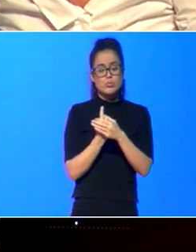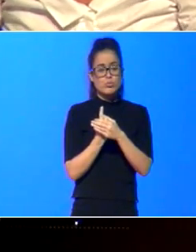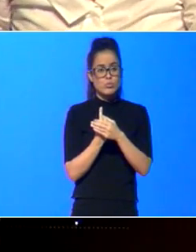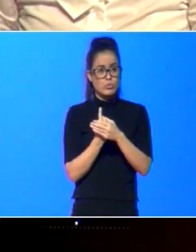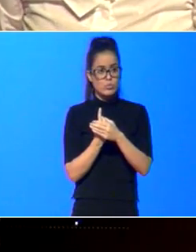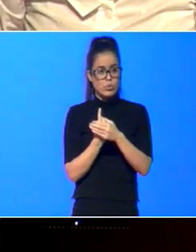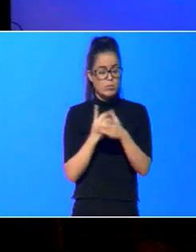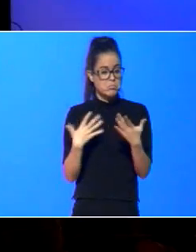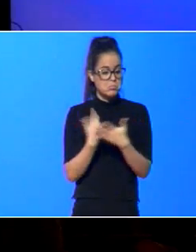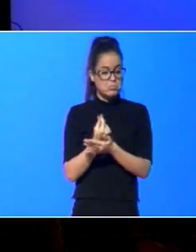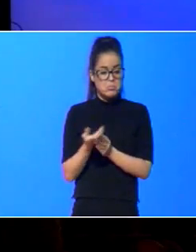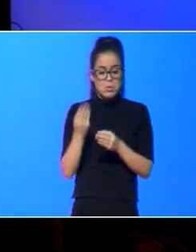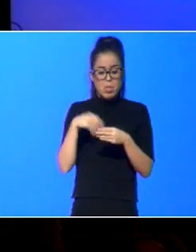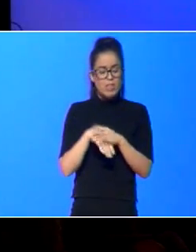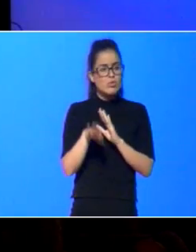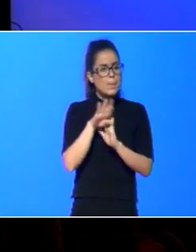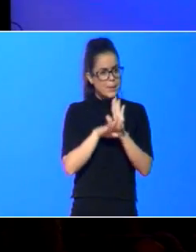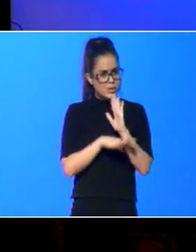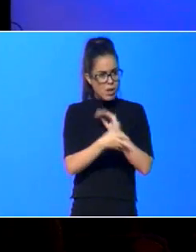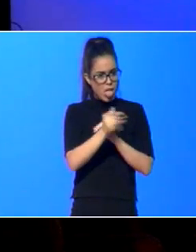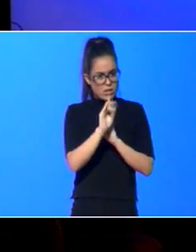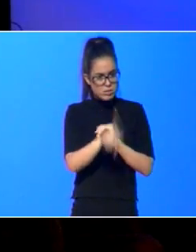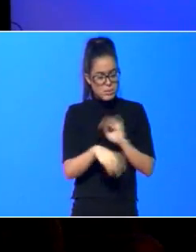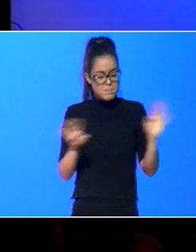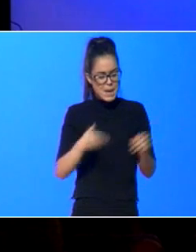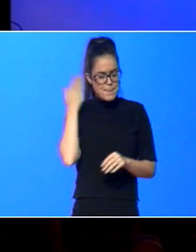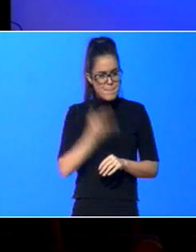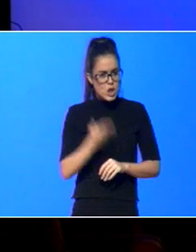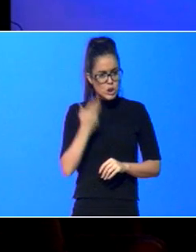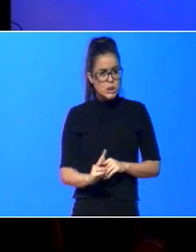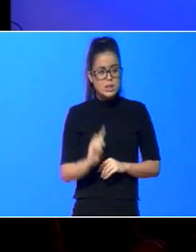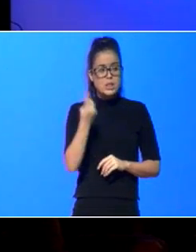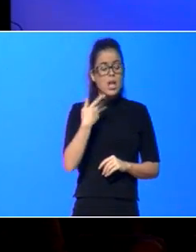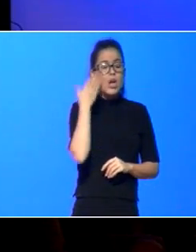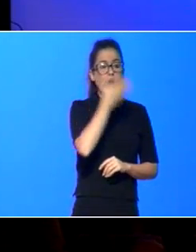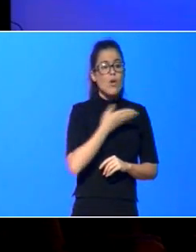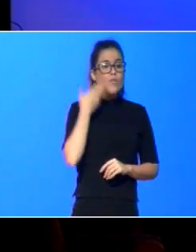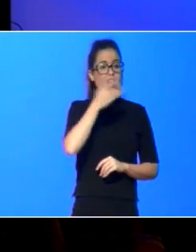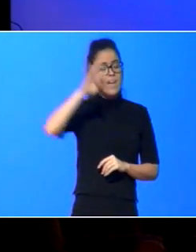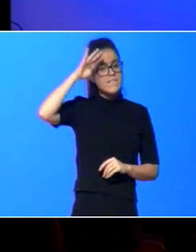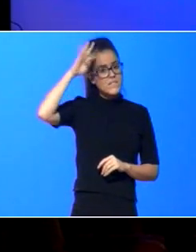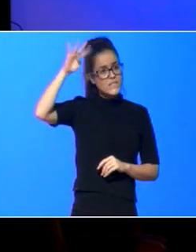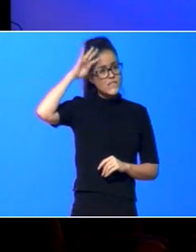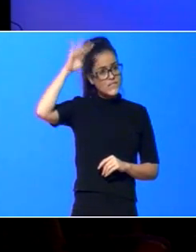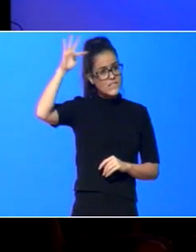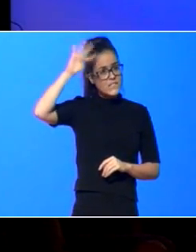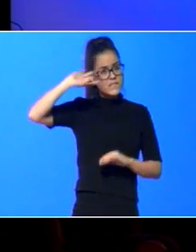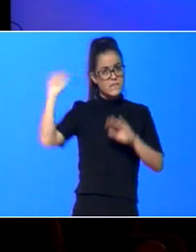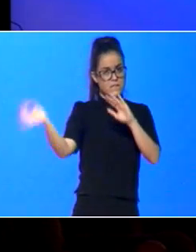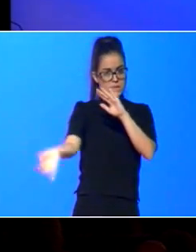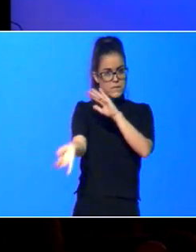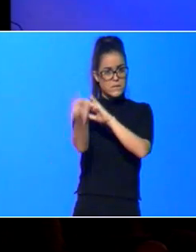sartunda dago zela, eta hildo bereti doia zela. Baina garrantzitsua da, eskolako filosofi bat